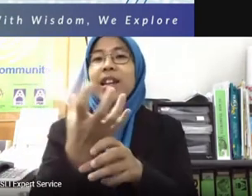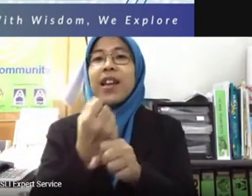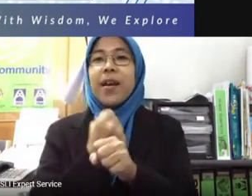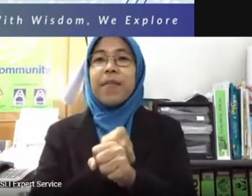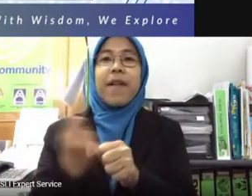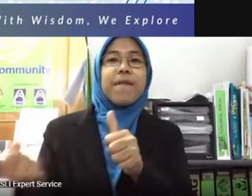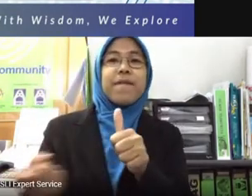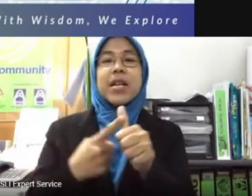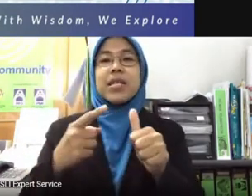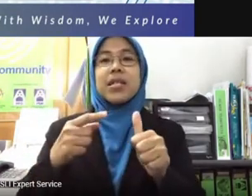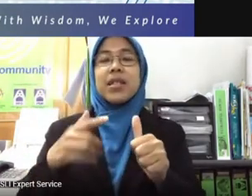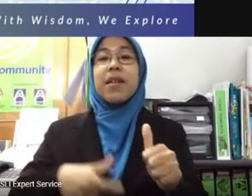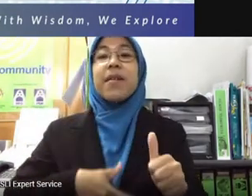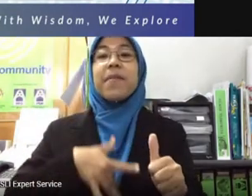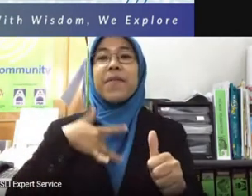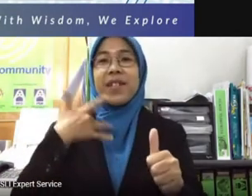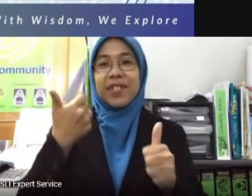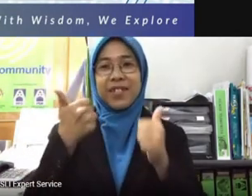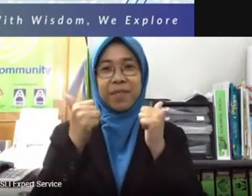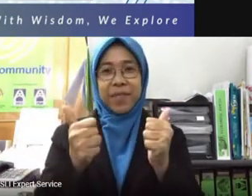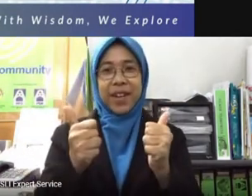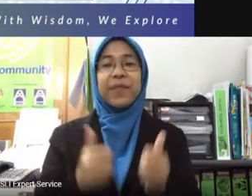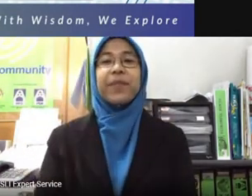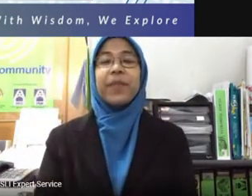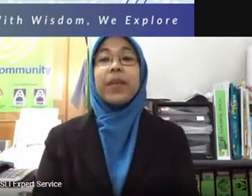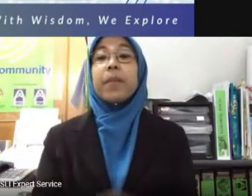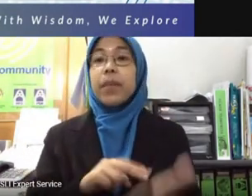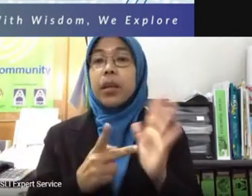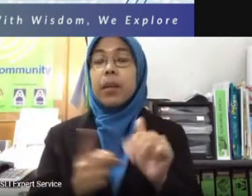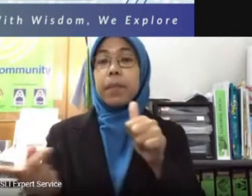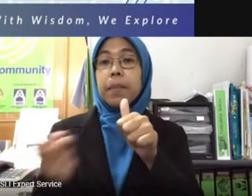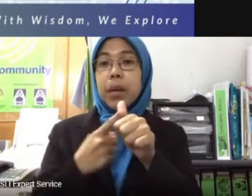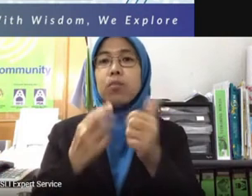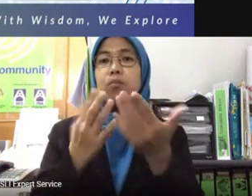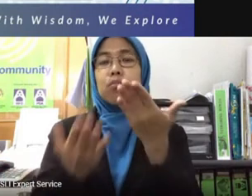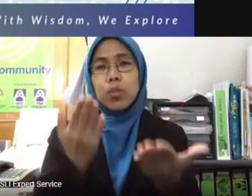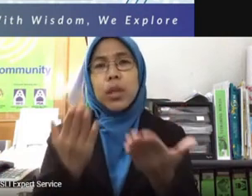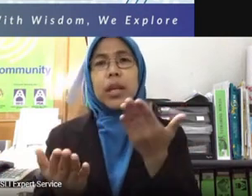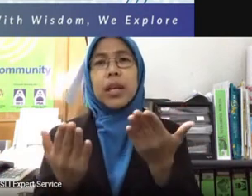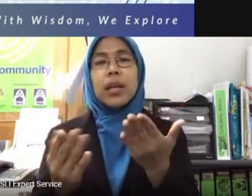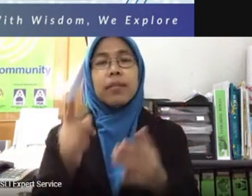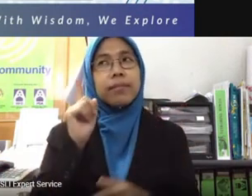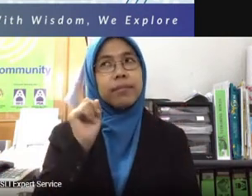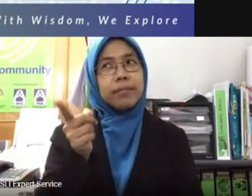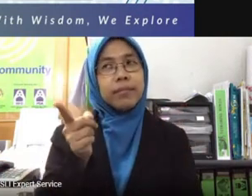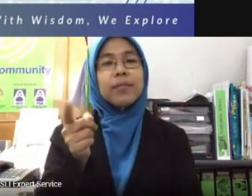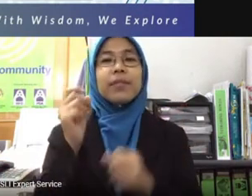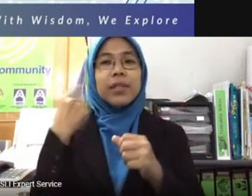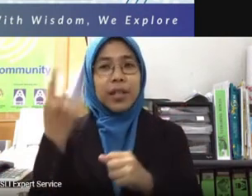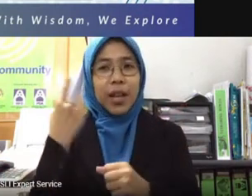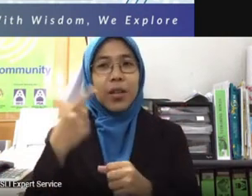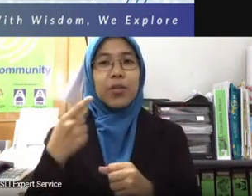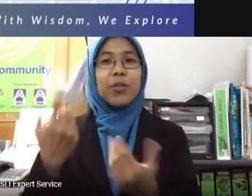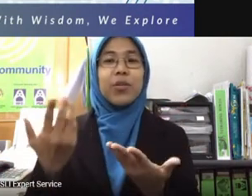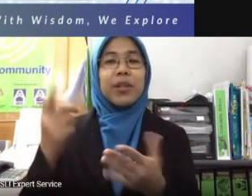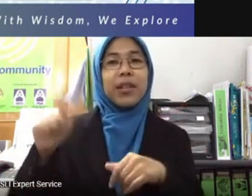first impression yang baik. Pertama, mungkin anda selalu kelewatan